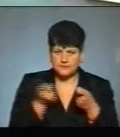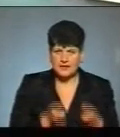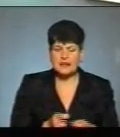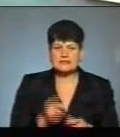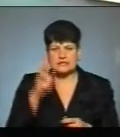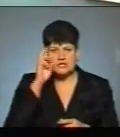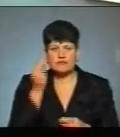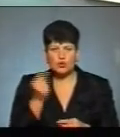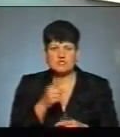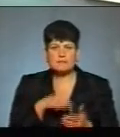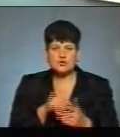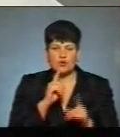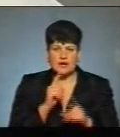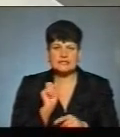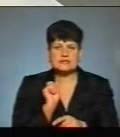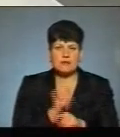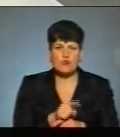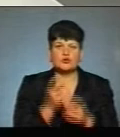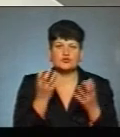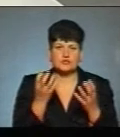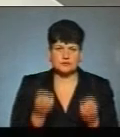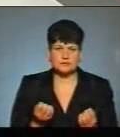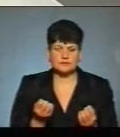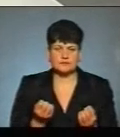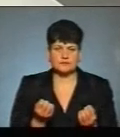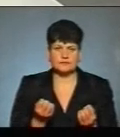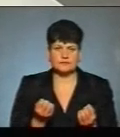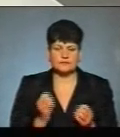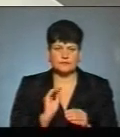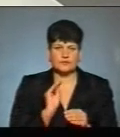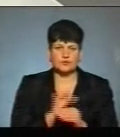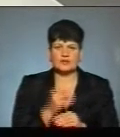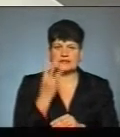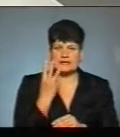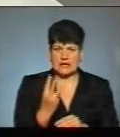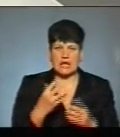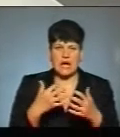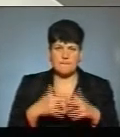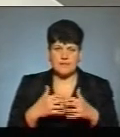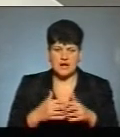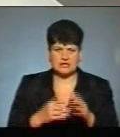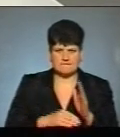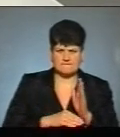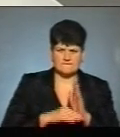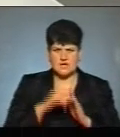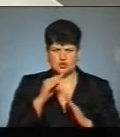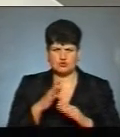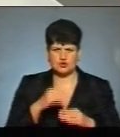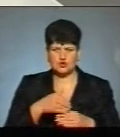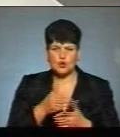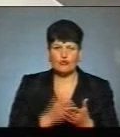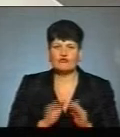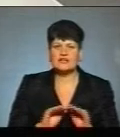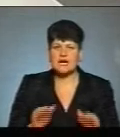кошти міської ради, замовлено додатково 3 апарати високого класу в дитячу